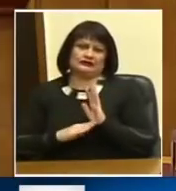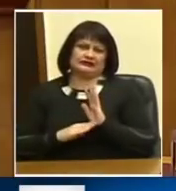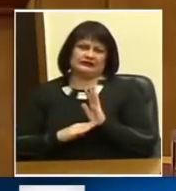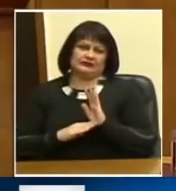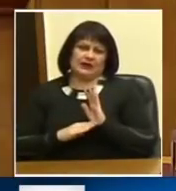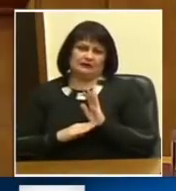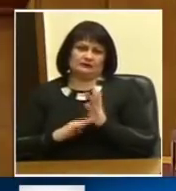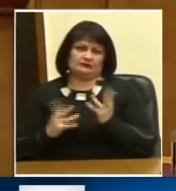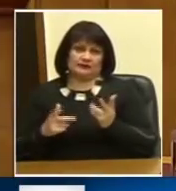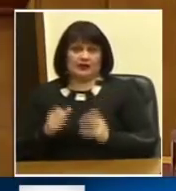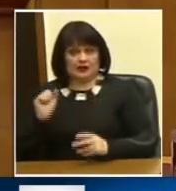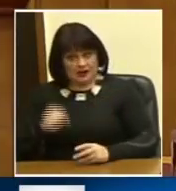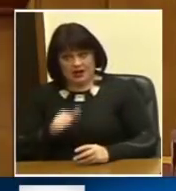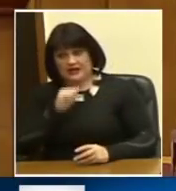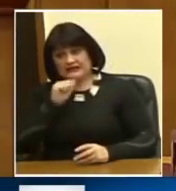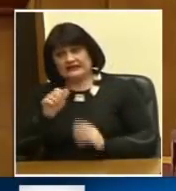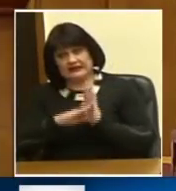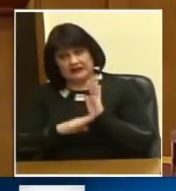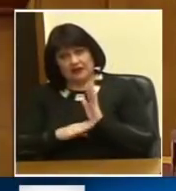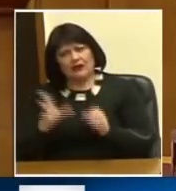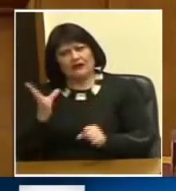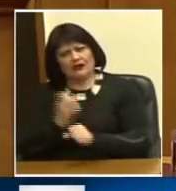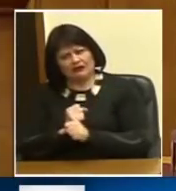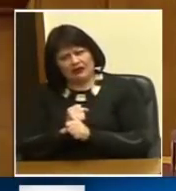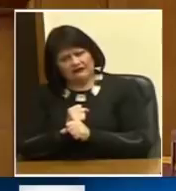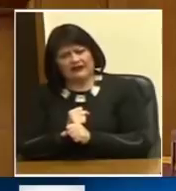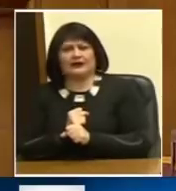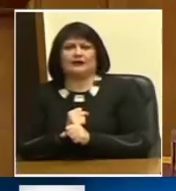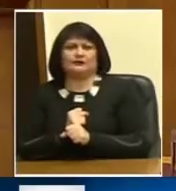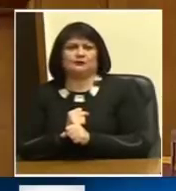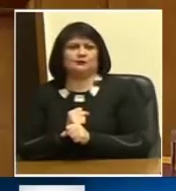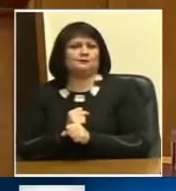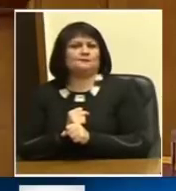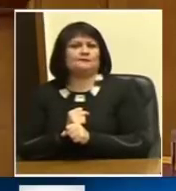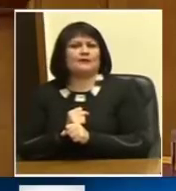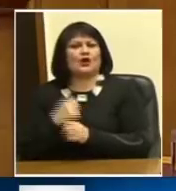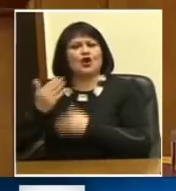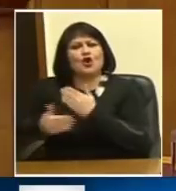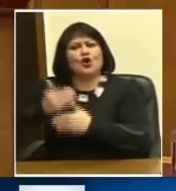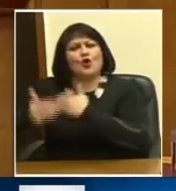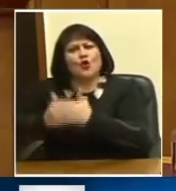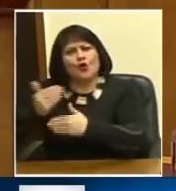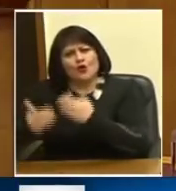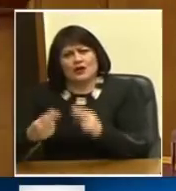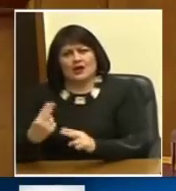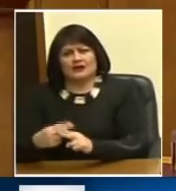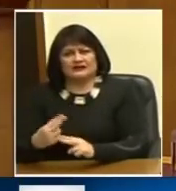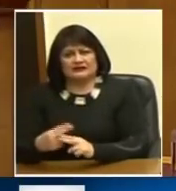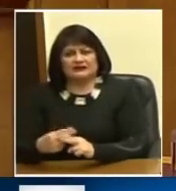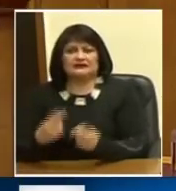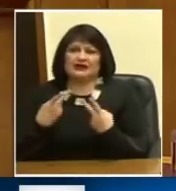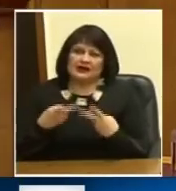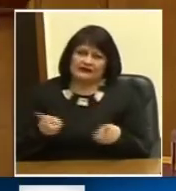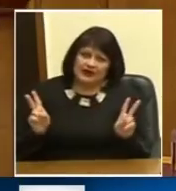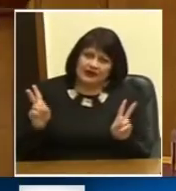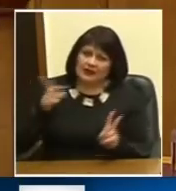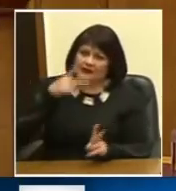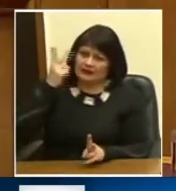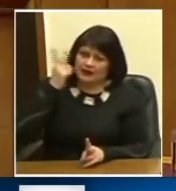ναι μεν το Σύνταγμα κατάφερε, επειδή έχει διαχρονικές αξίες γύρω από την ελευθερία και τα